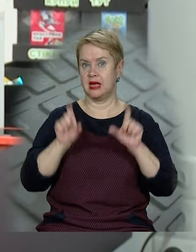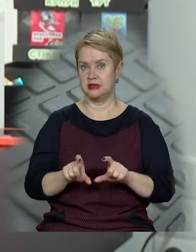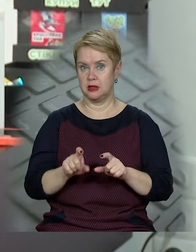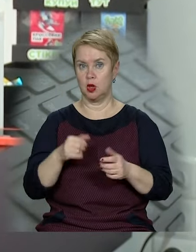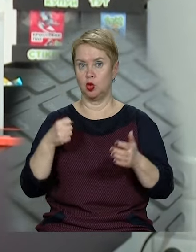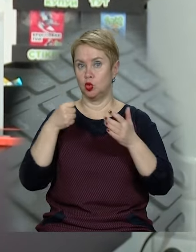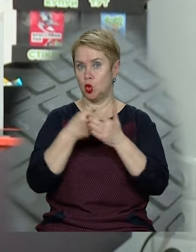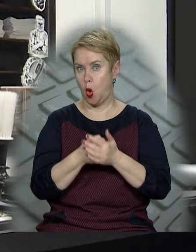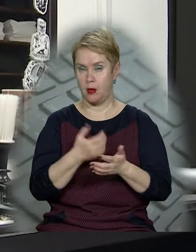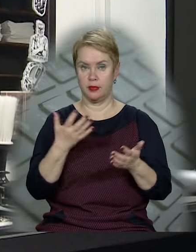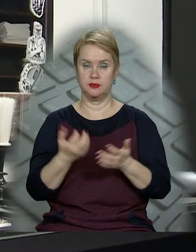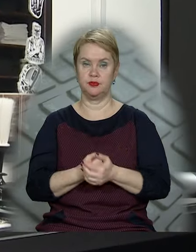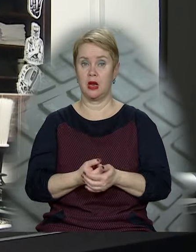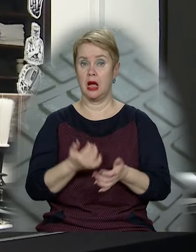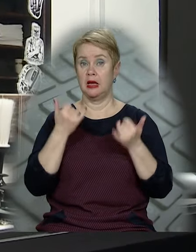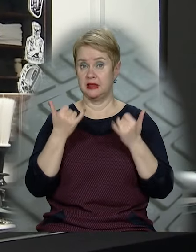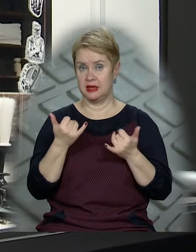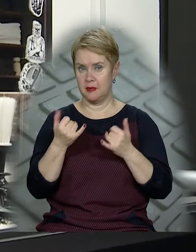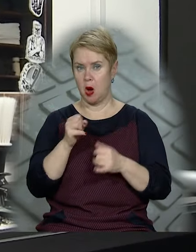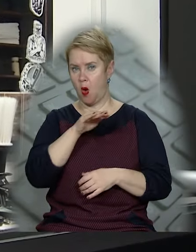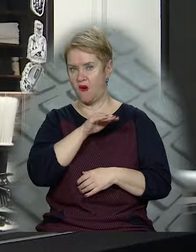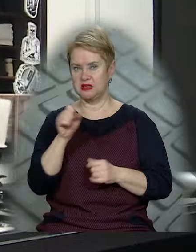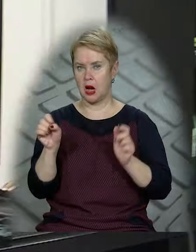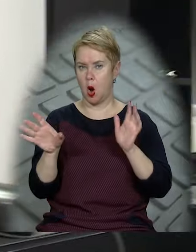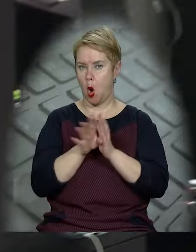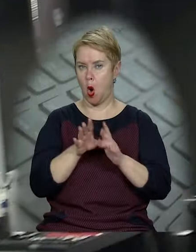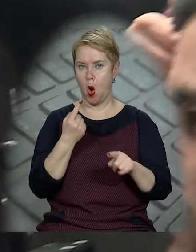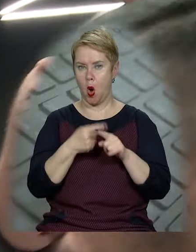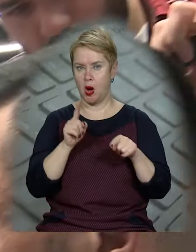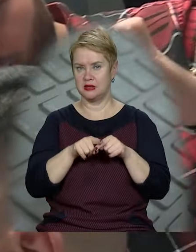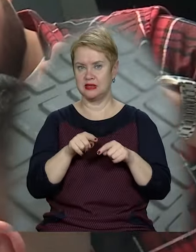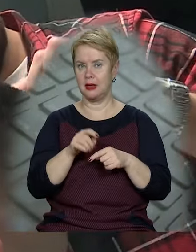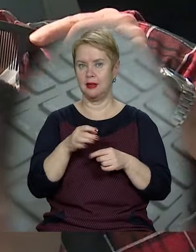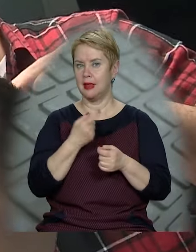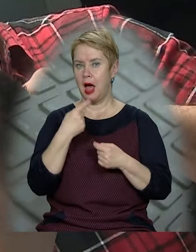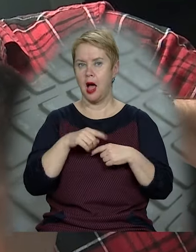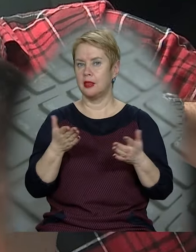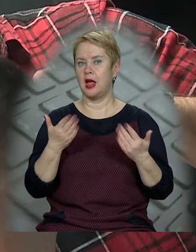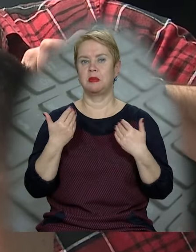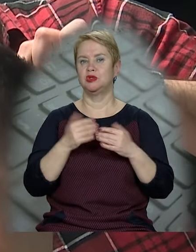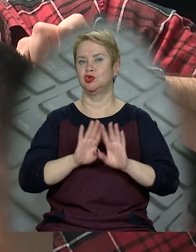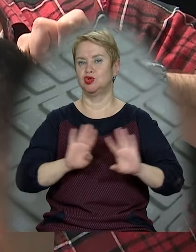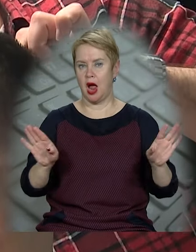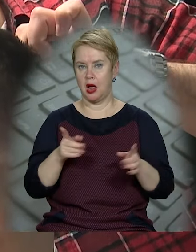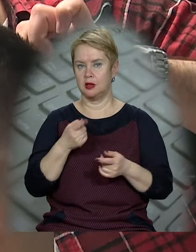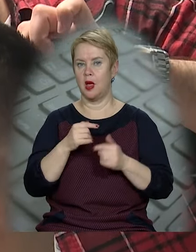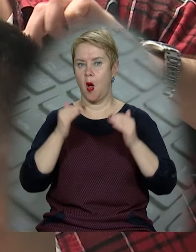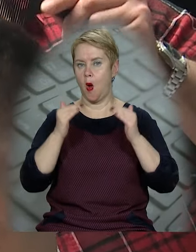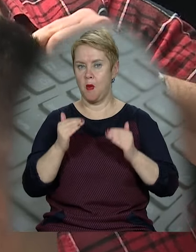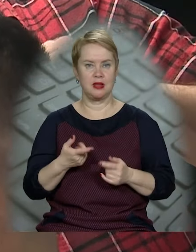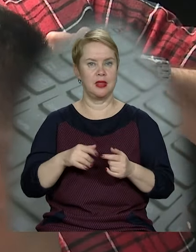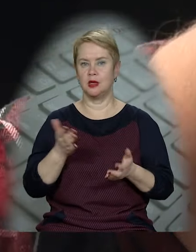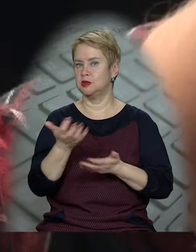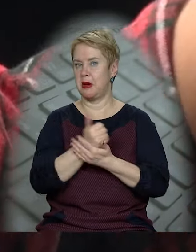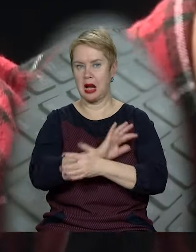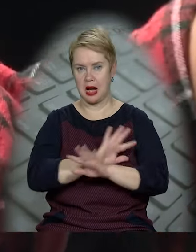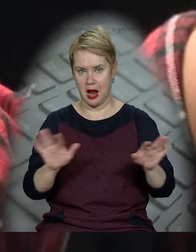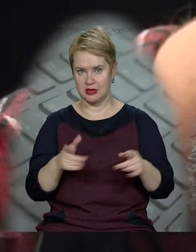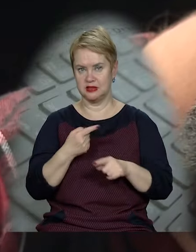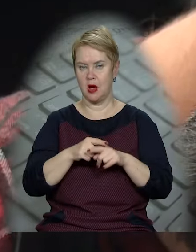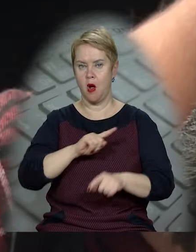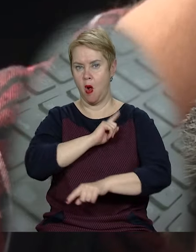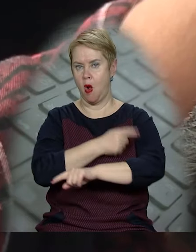до, виходить. Тепер Азамат – офіційний рекордсмен. Втім, на лаврах не спочиває. І обертів збавляти не збирається. Головне